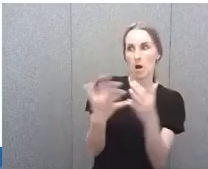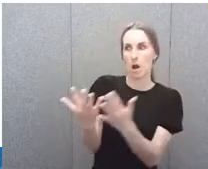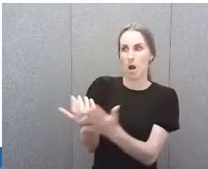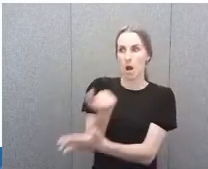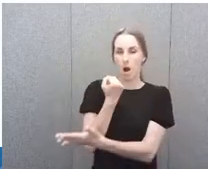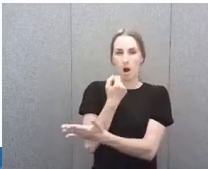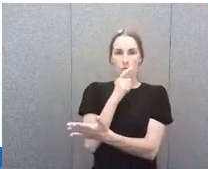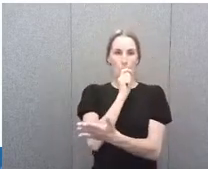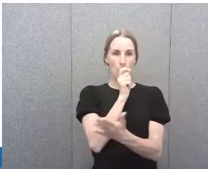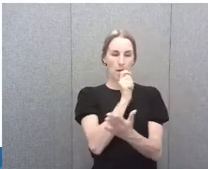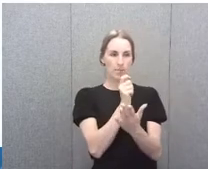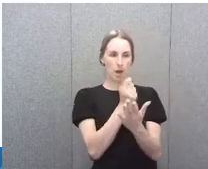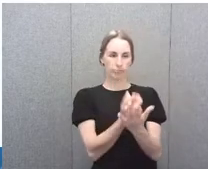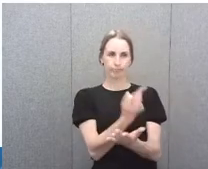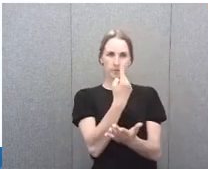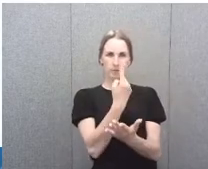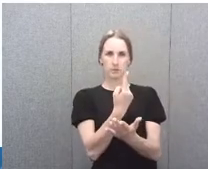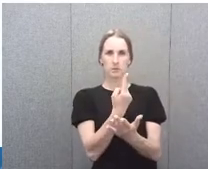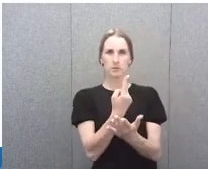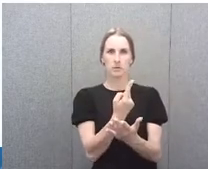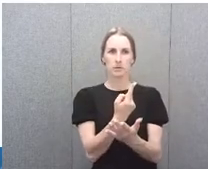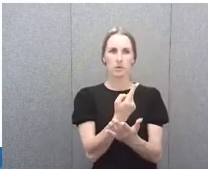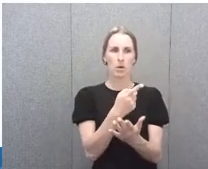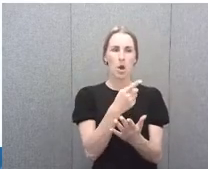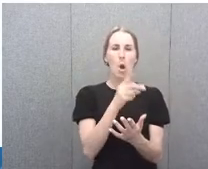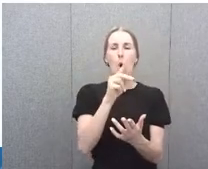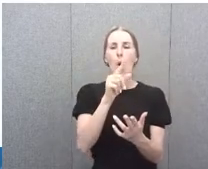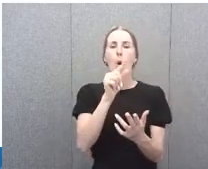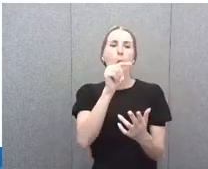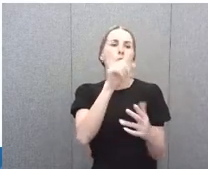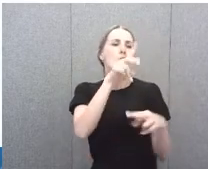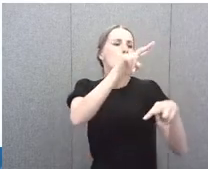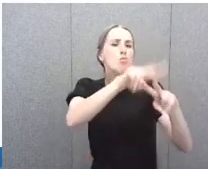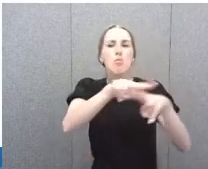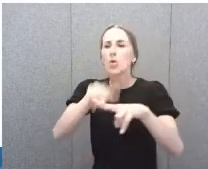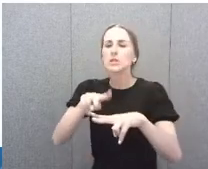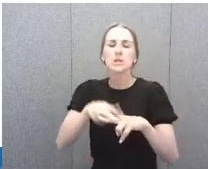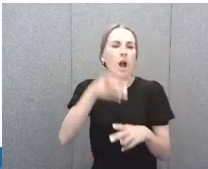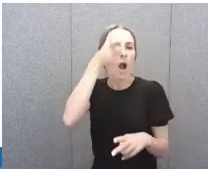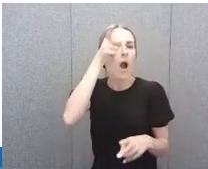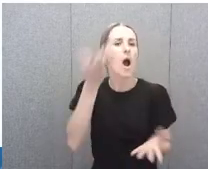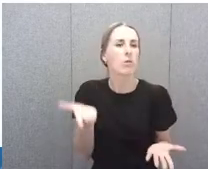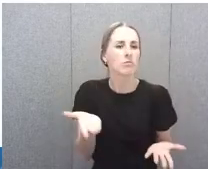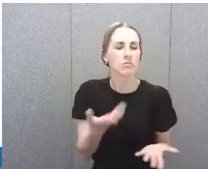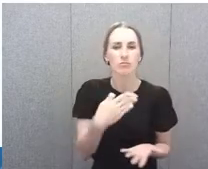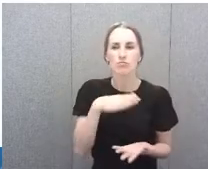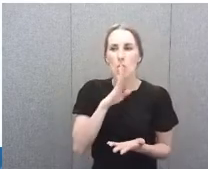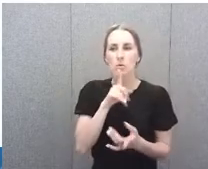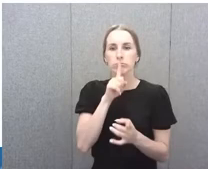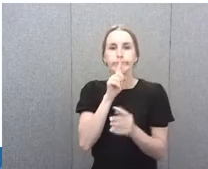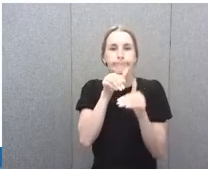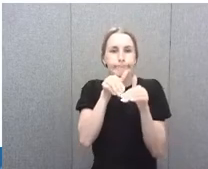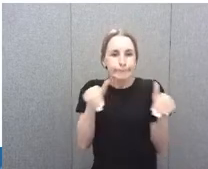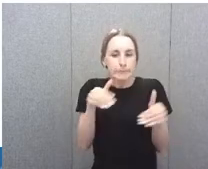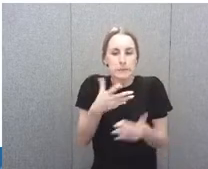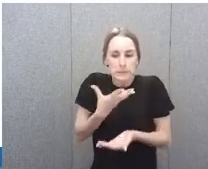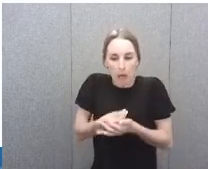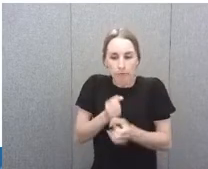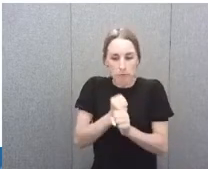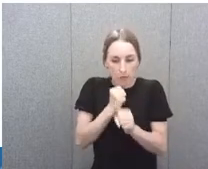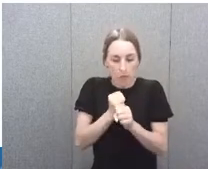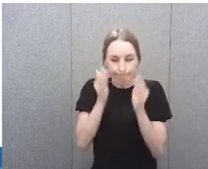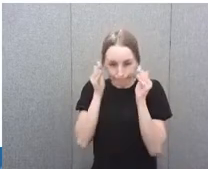собрать голоса электората, но сразу после выбора у меня спросили: а зачем тебе посты, зачем тебе должности? Женщина должна